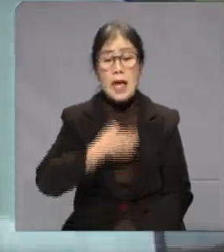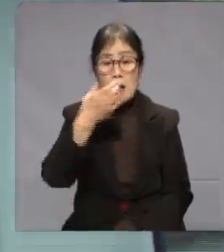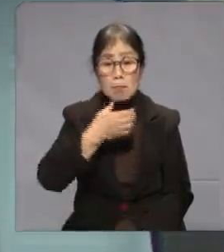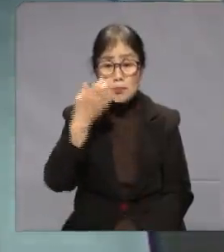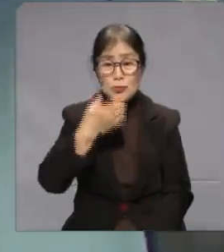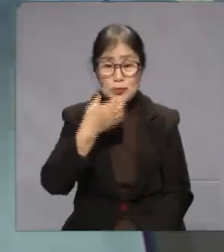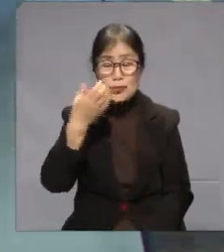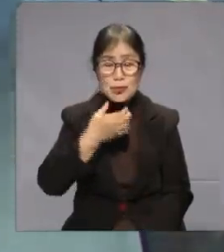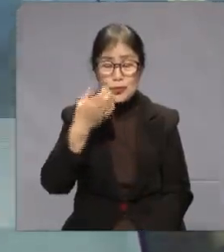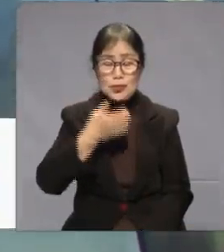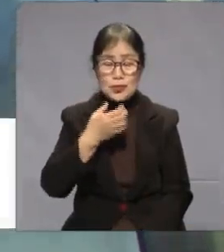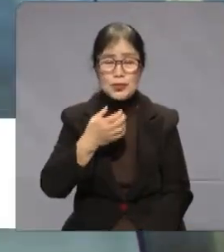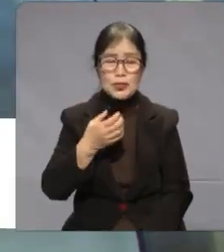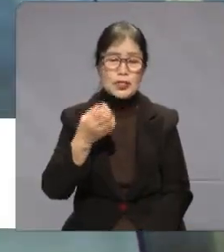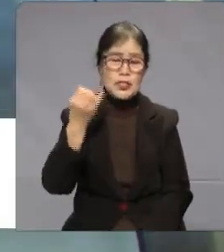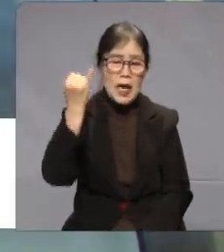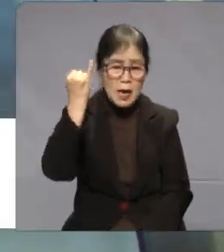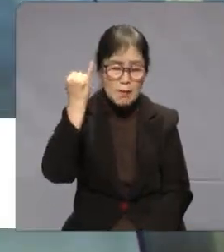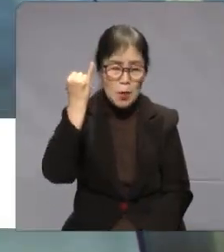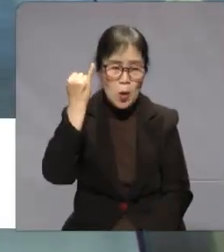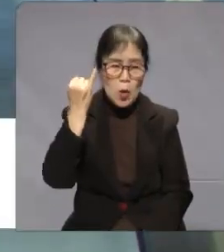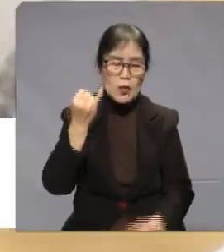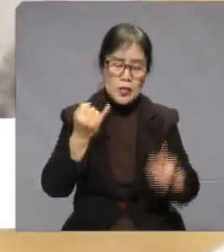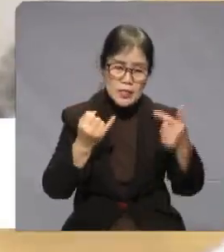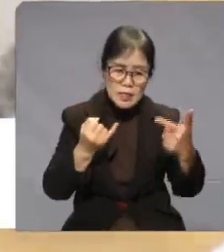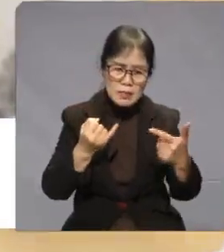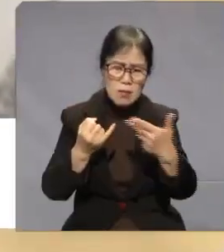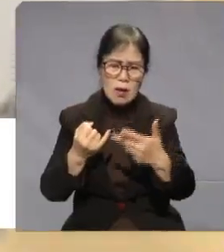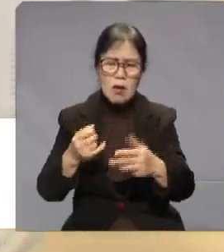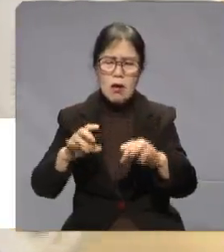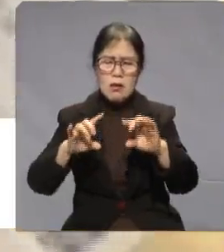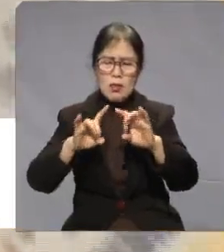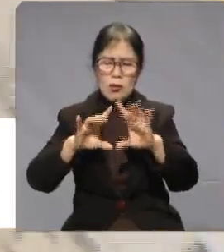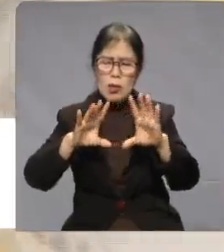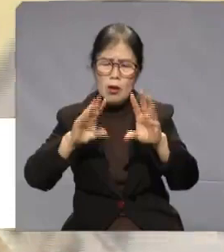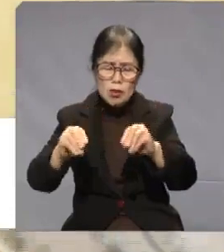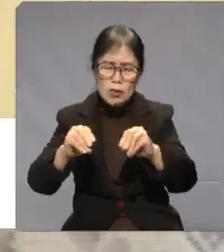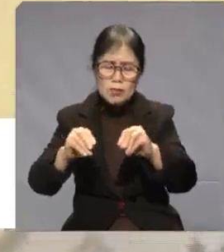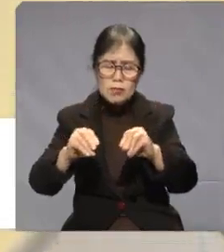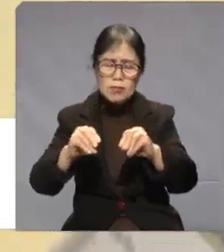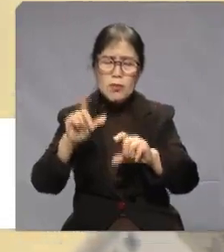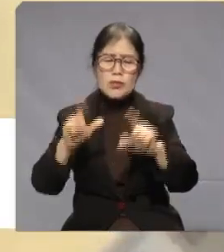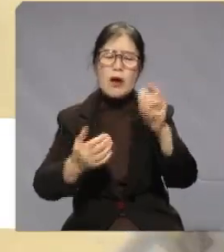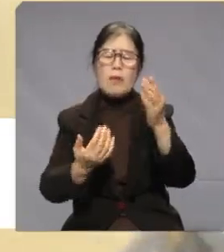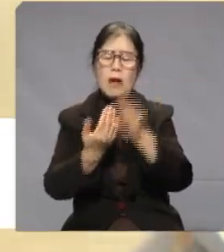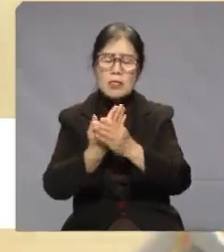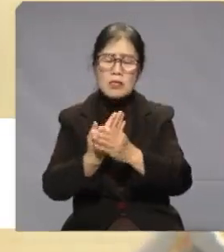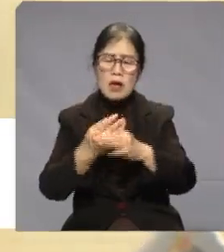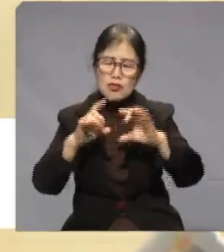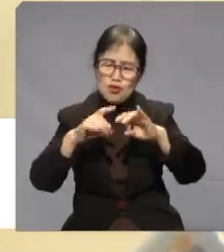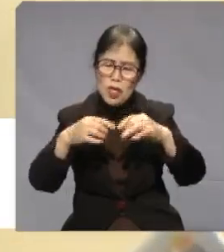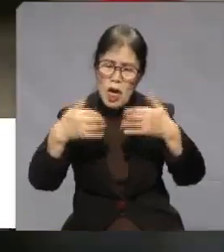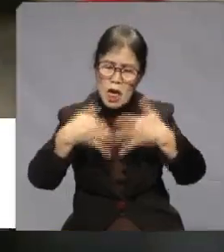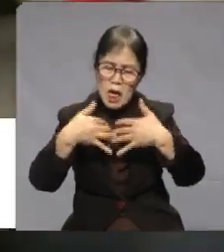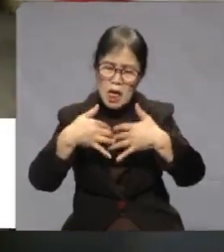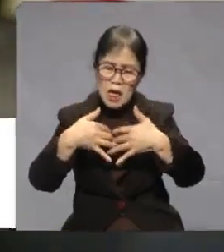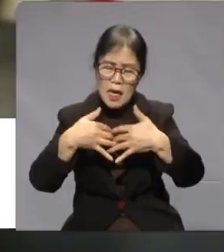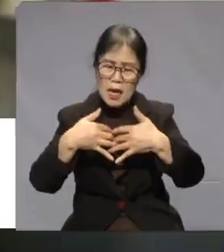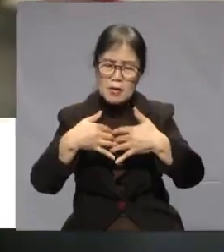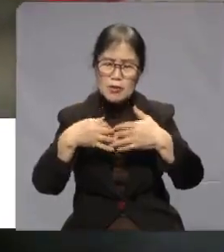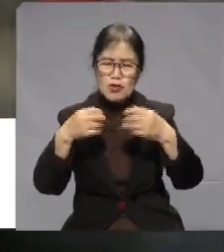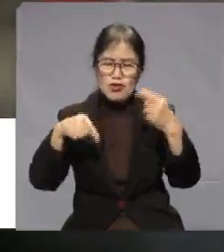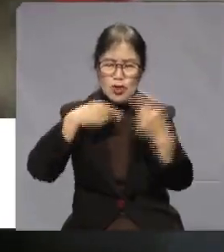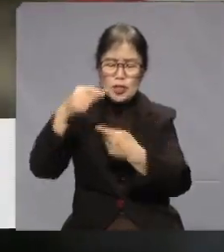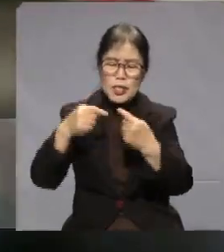애플은 아이폰 6와 7 시리즈에서 전원 꺼짐 현상이 발생하자 중앙처리장치 등의 성능을 제한하는